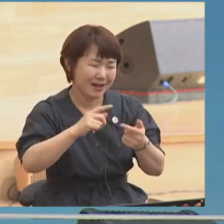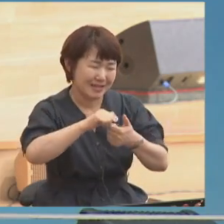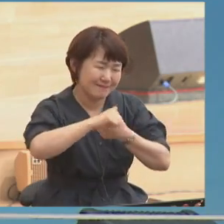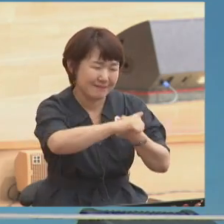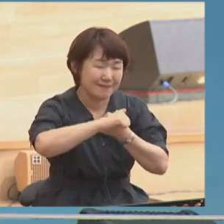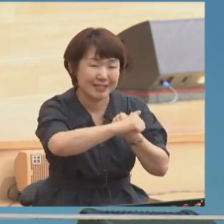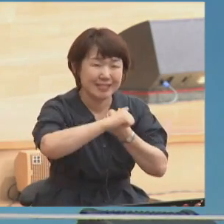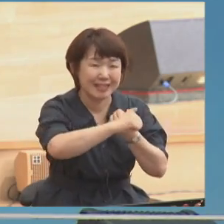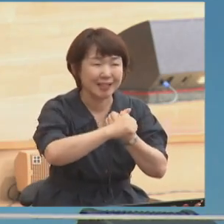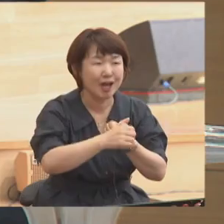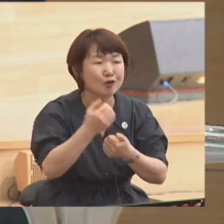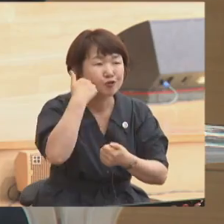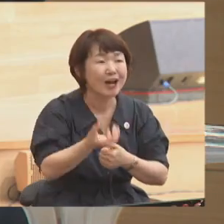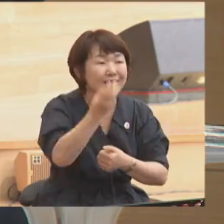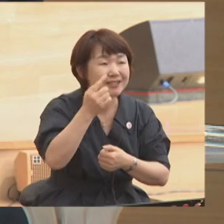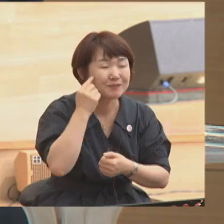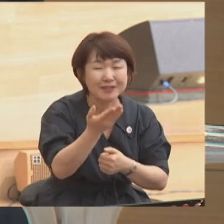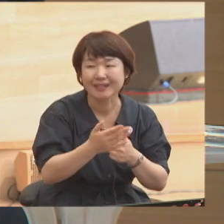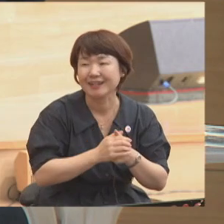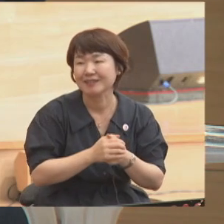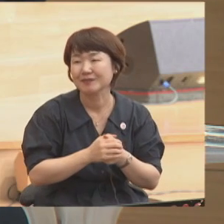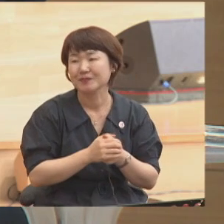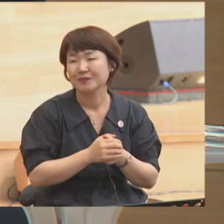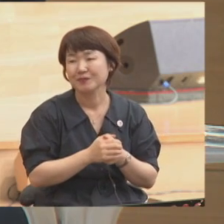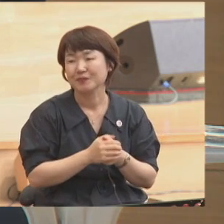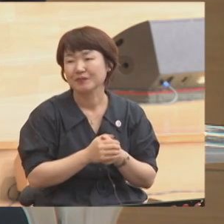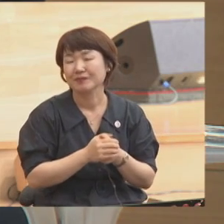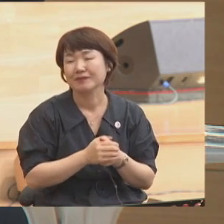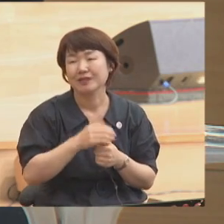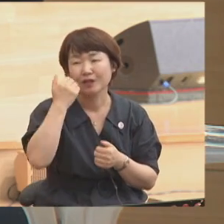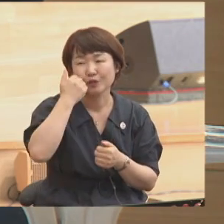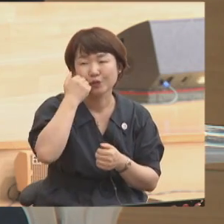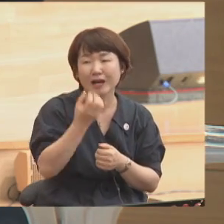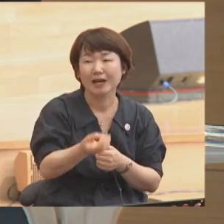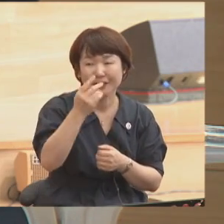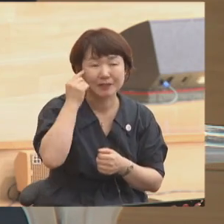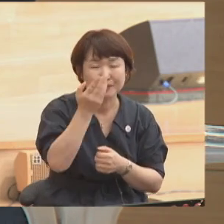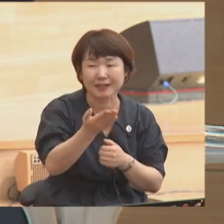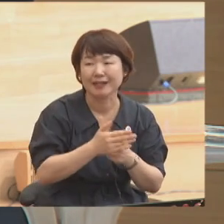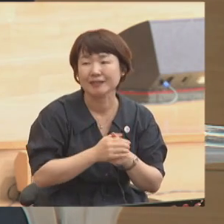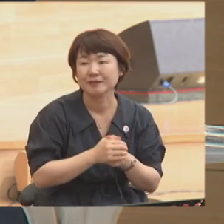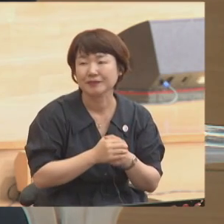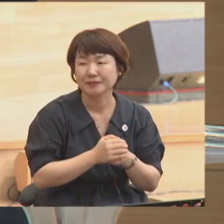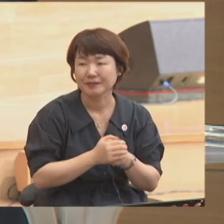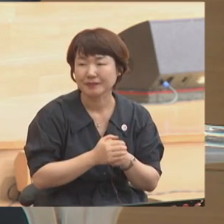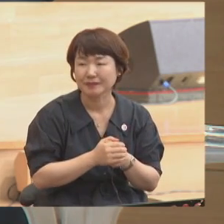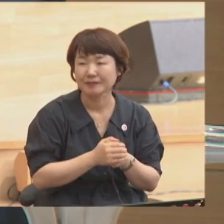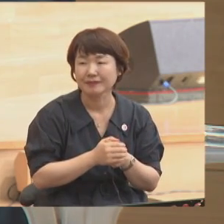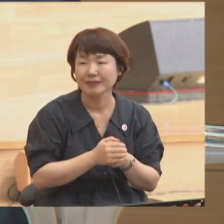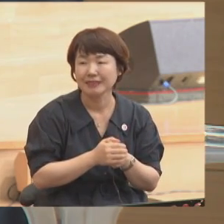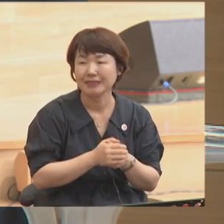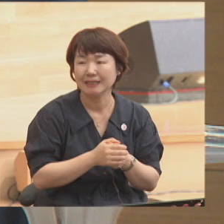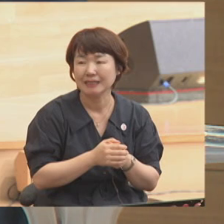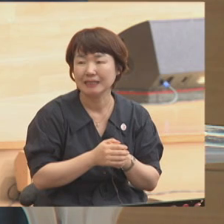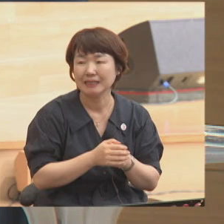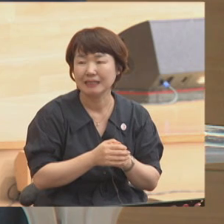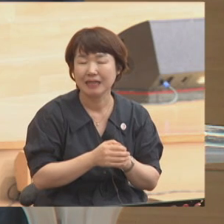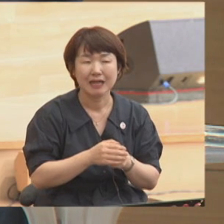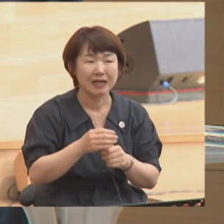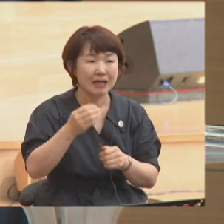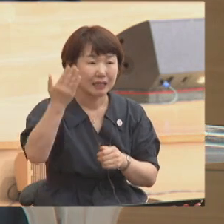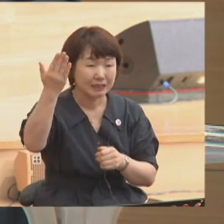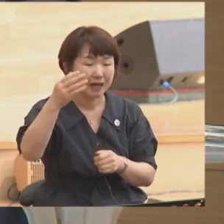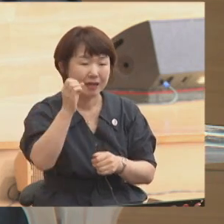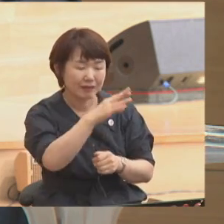이겼는가 한번 볼까요? 자, 누가 이겼는가? 자, 얍복 강변에서 야곱과 하나님의 사람의 싸움이 벌어졌습니다. 읽어보십시다.